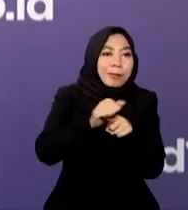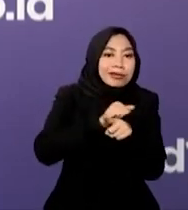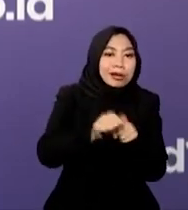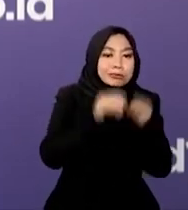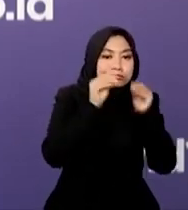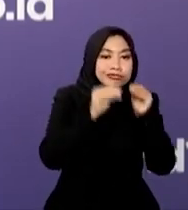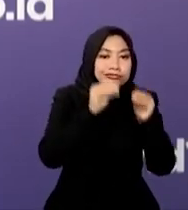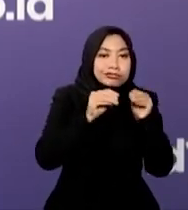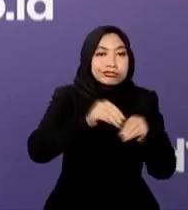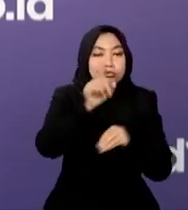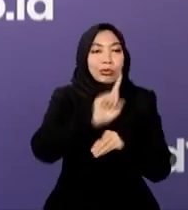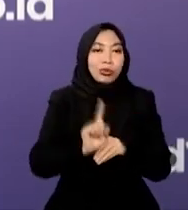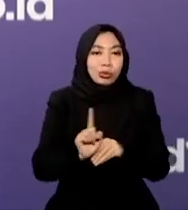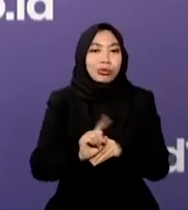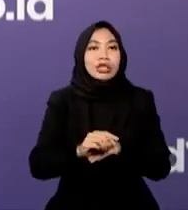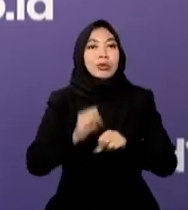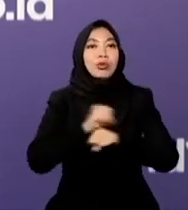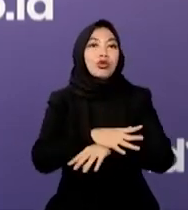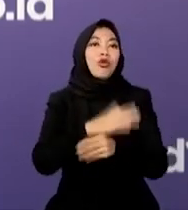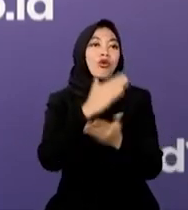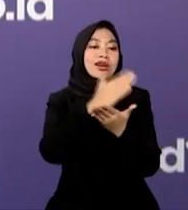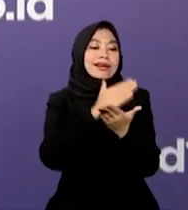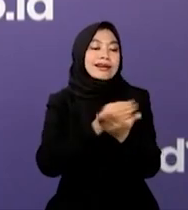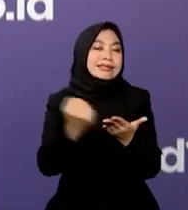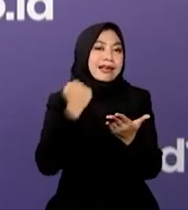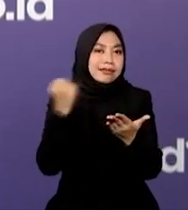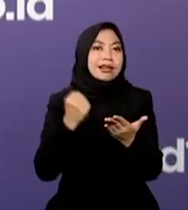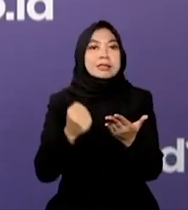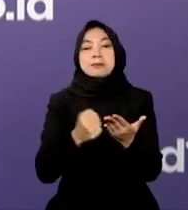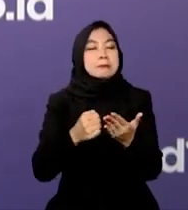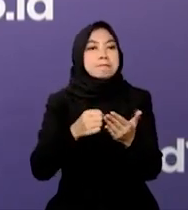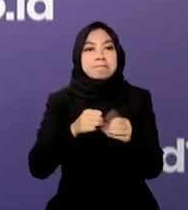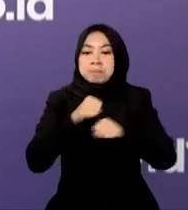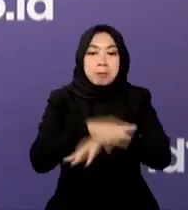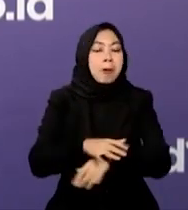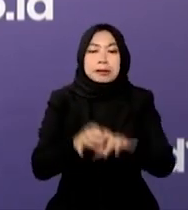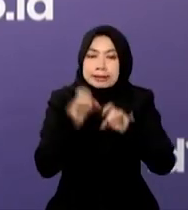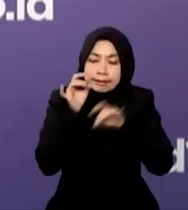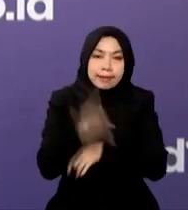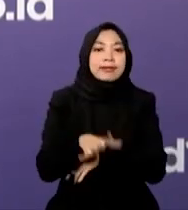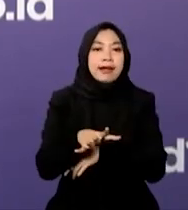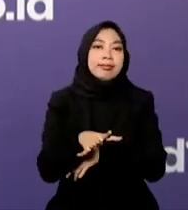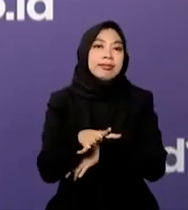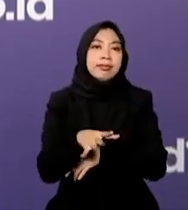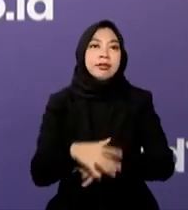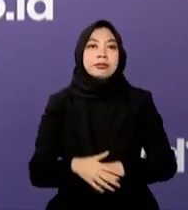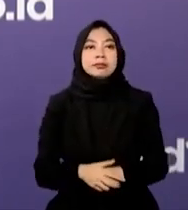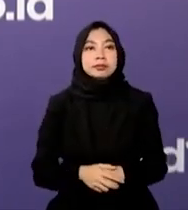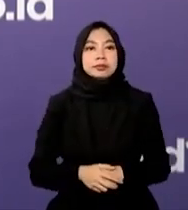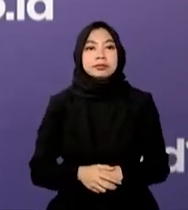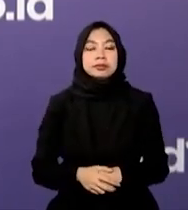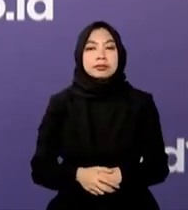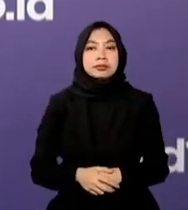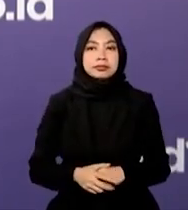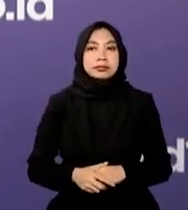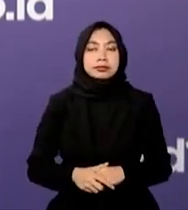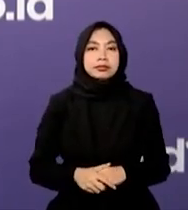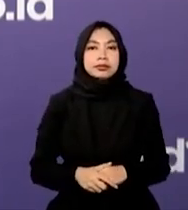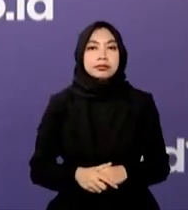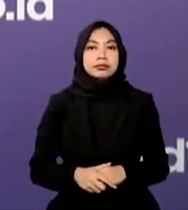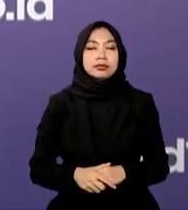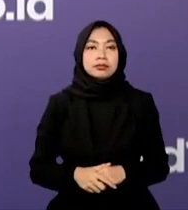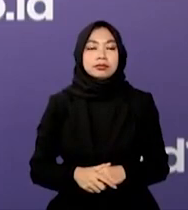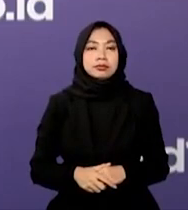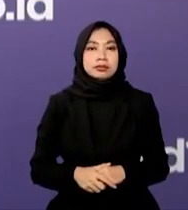protokol kesehatan dijalankan dengan ketat dan tertib selama dalam proses pembukaan atau pelaksanaan